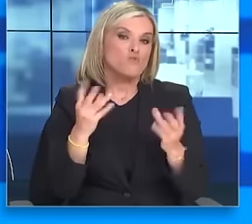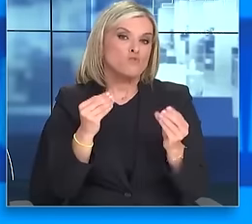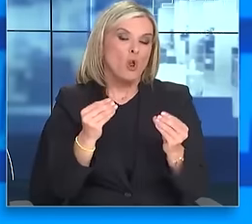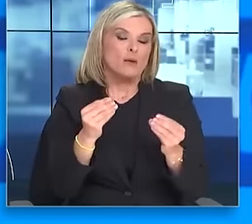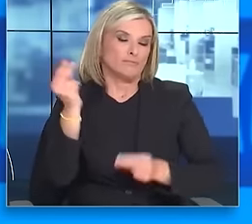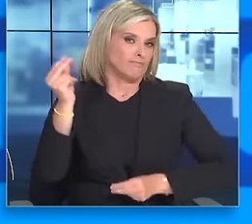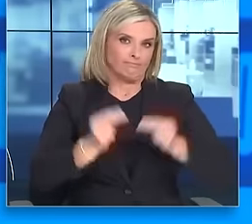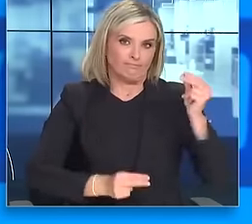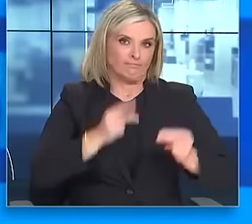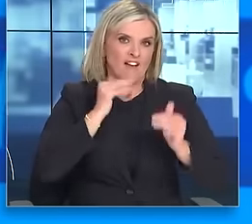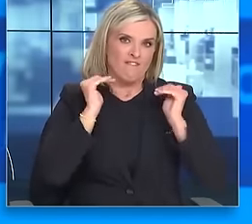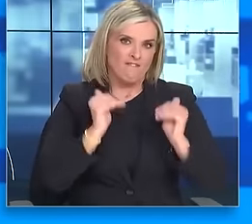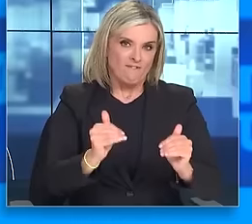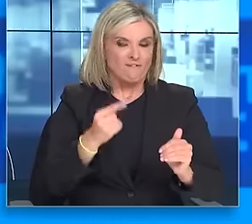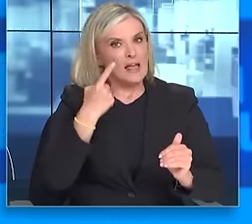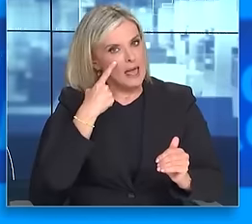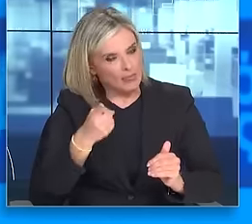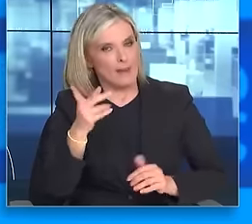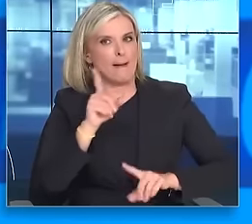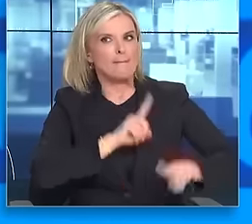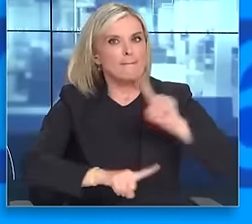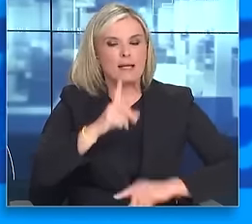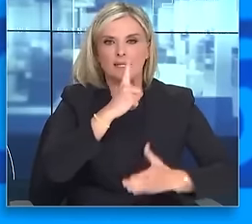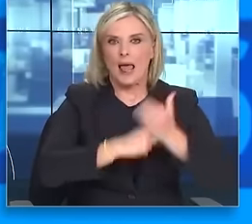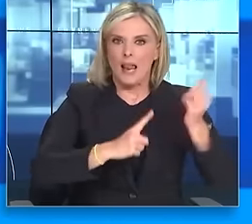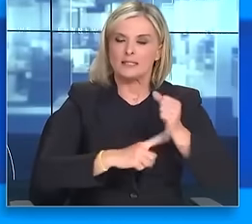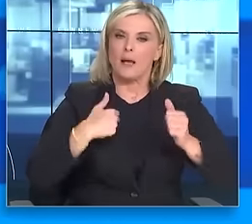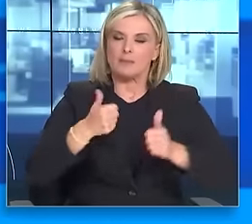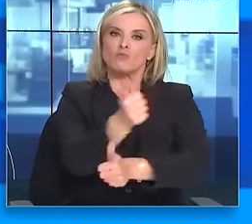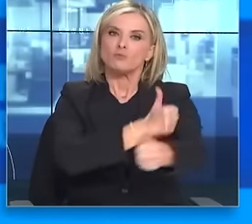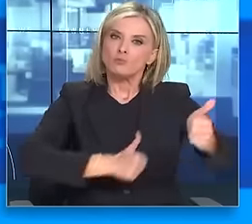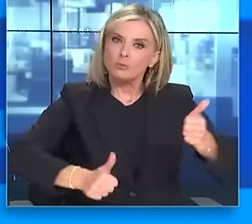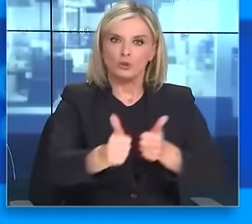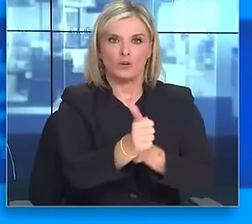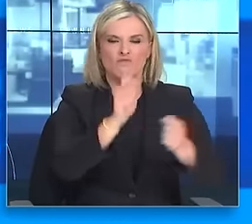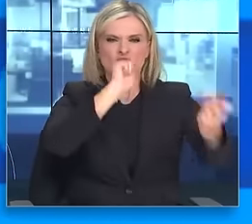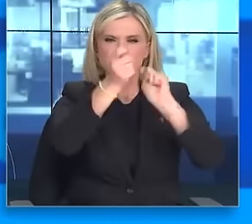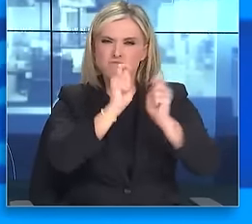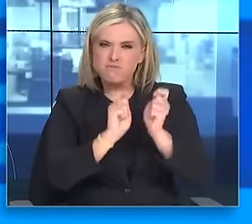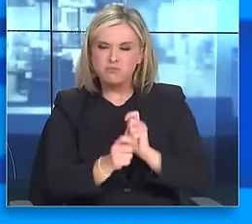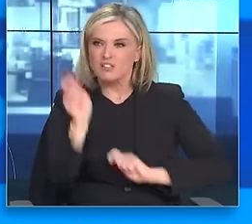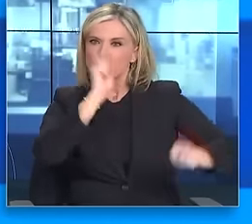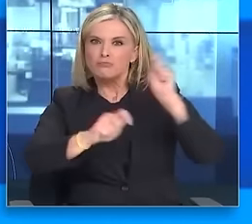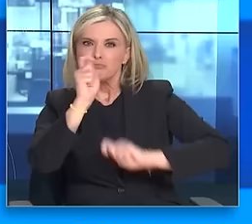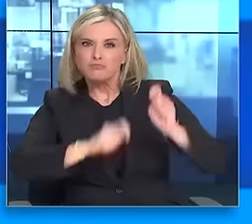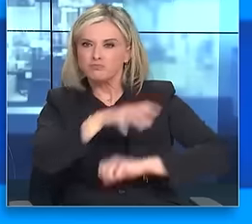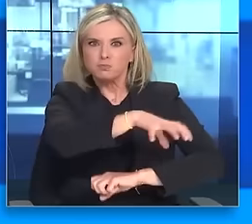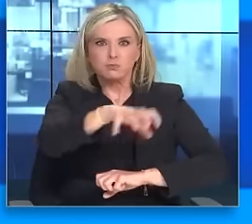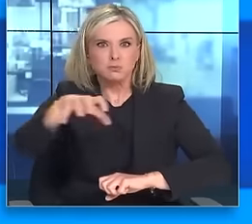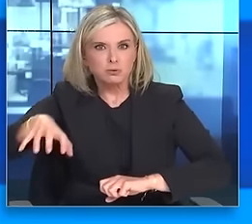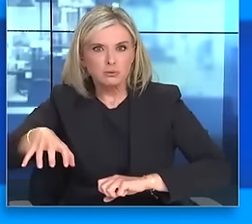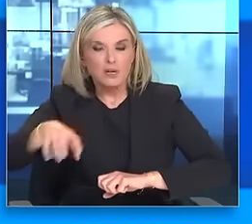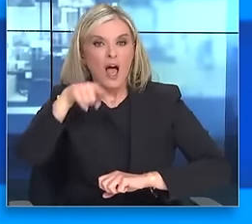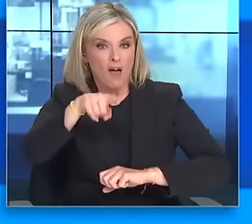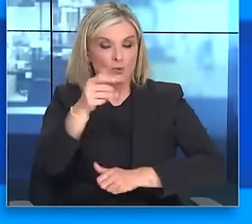τότε αντιμετωπίσαμε. Έχουμε προτάξει την αναμόρφωση του ΕΣΥ σε όλα του τα επίπεδα ως κεντρική προτεραιότητα